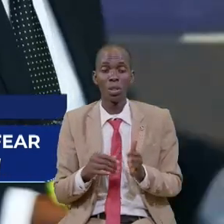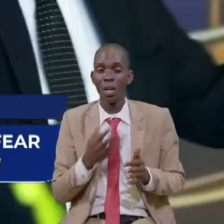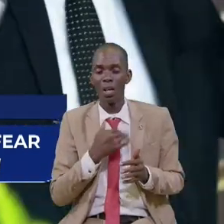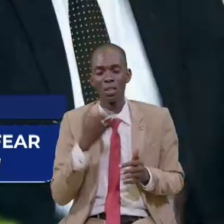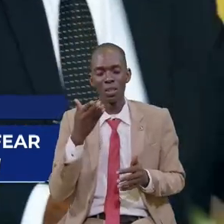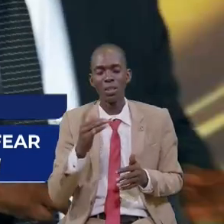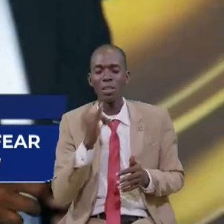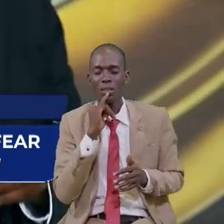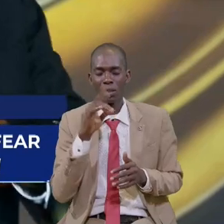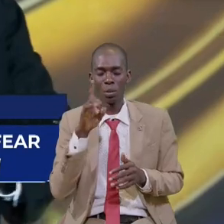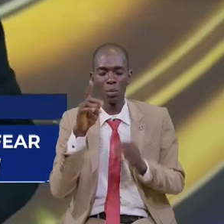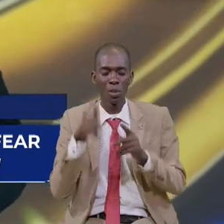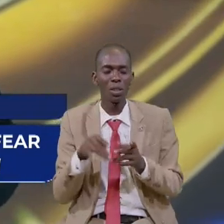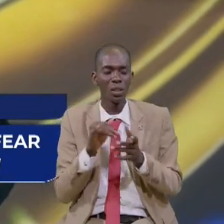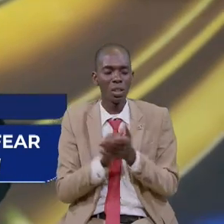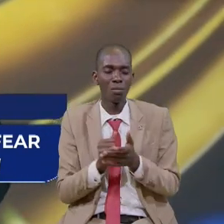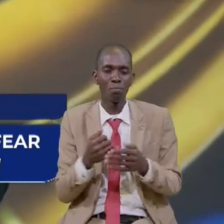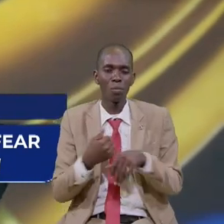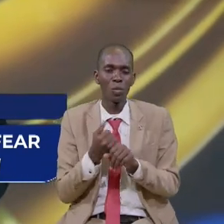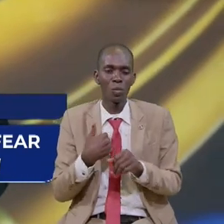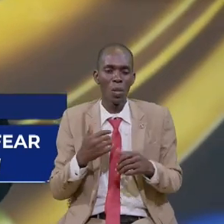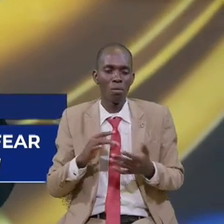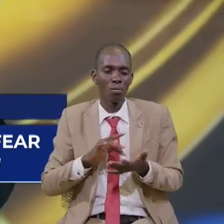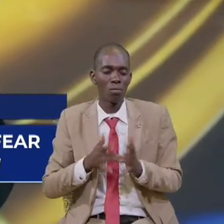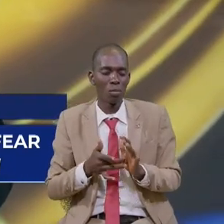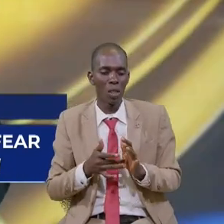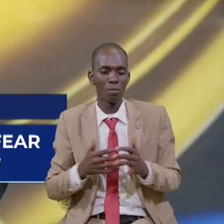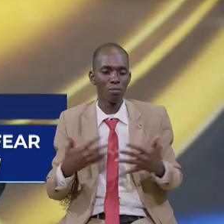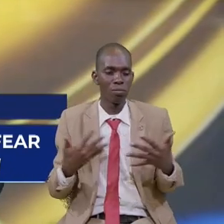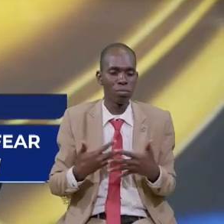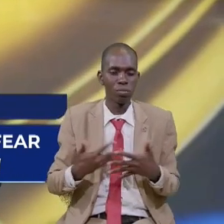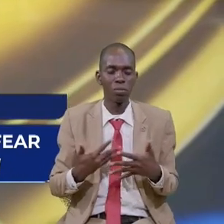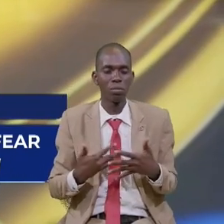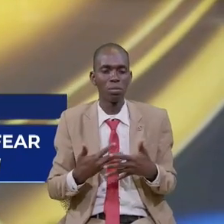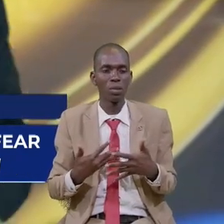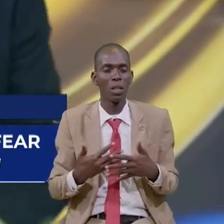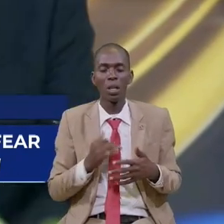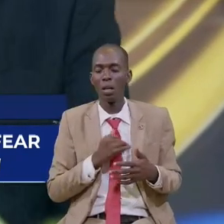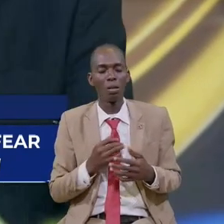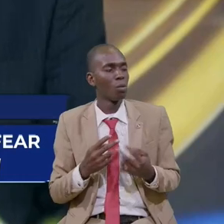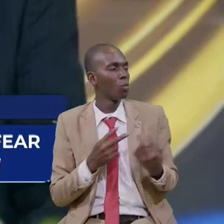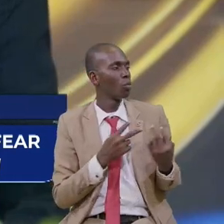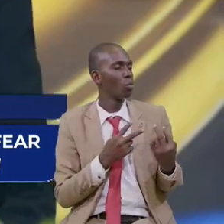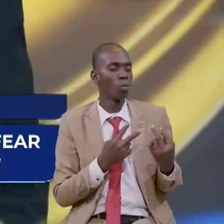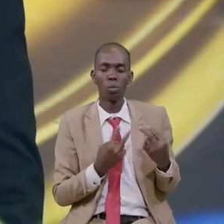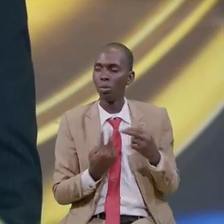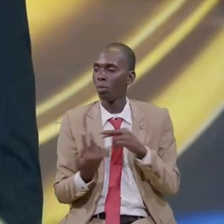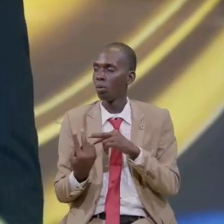Et il était sur le point de se battre et me fait tout rouler par terre. Je regarde à gauche, à droite et je